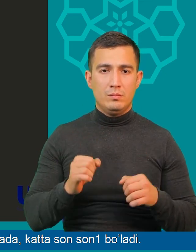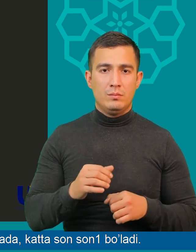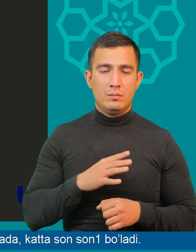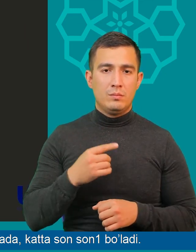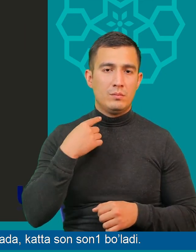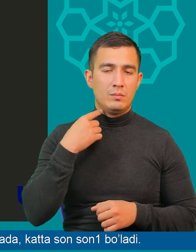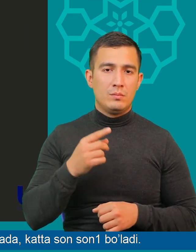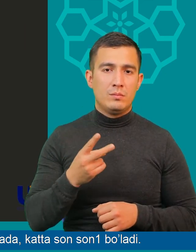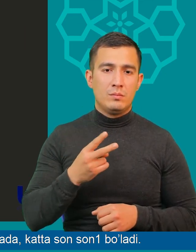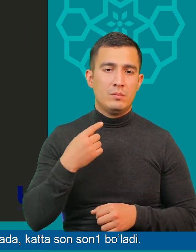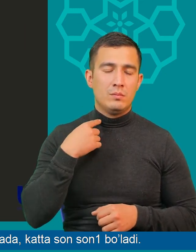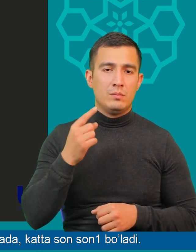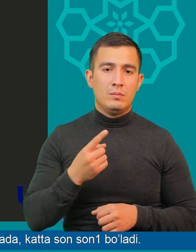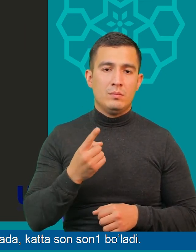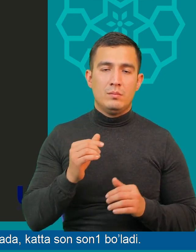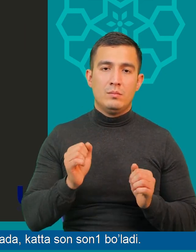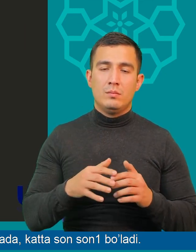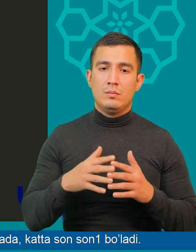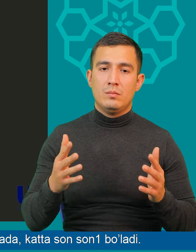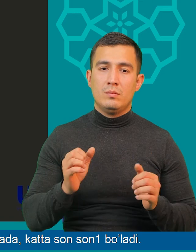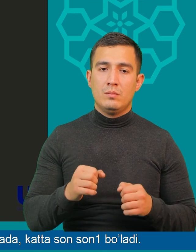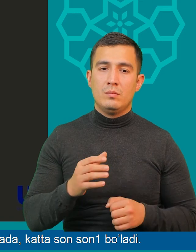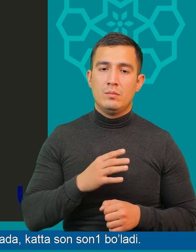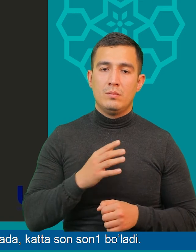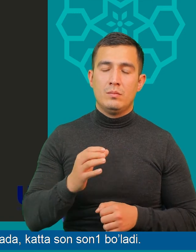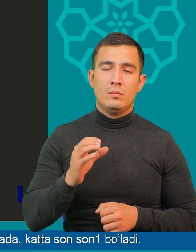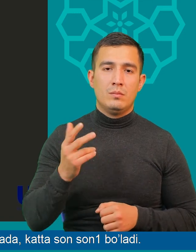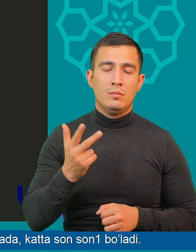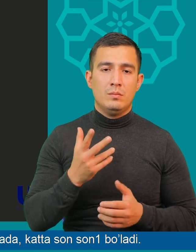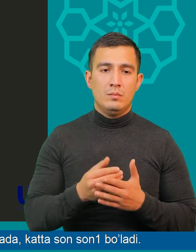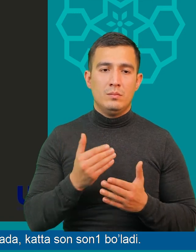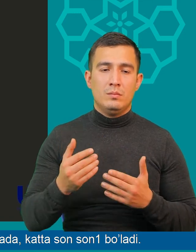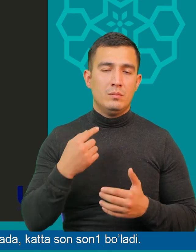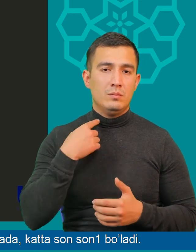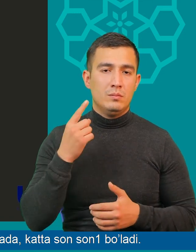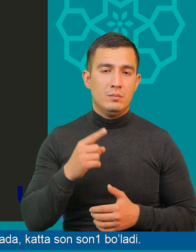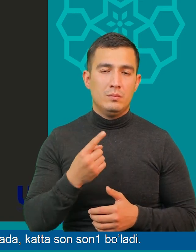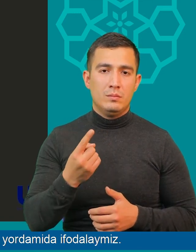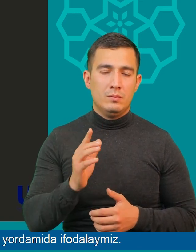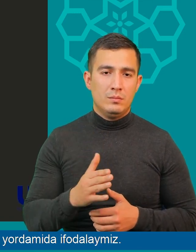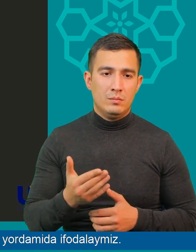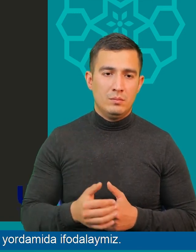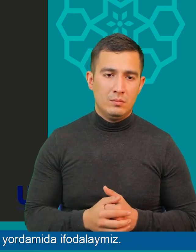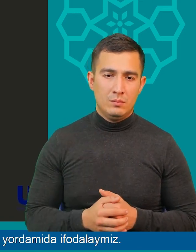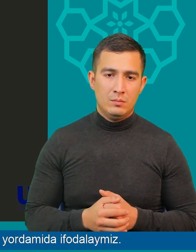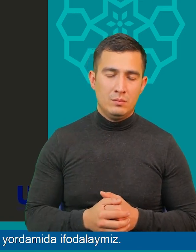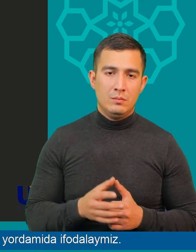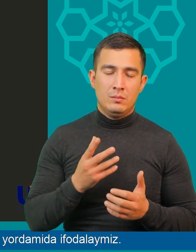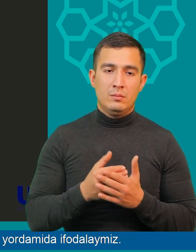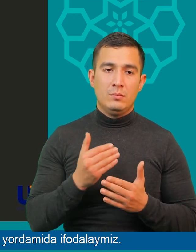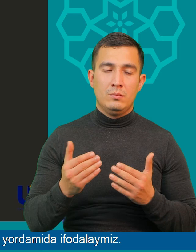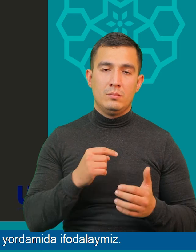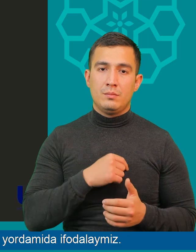2 dan va son 1 katta bo'lsa son 3 dan. Katta soni son 1 bo'ladi. Ushbu